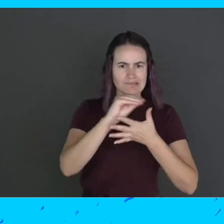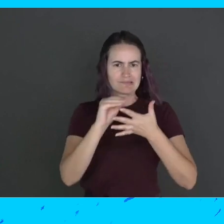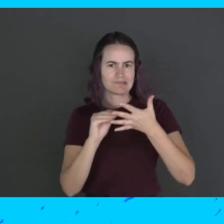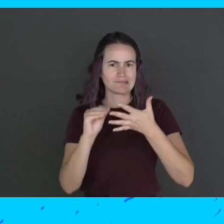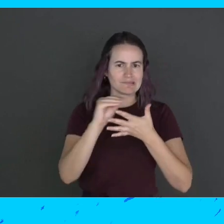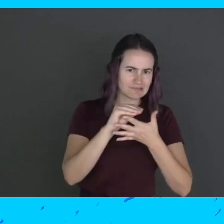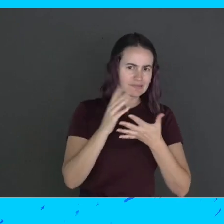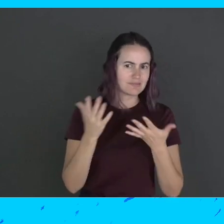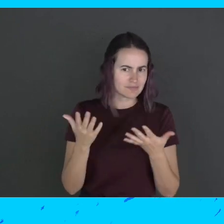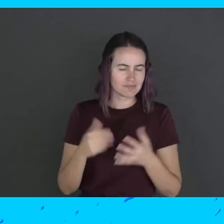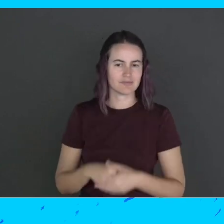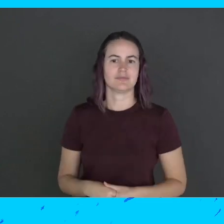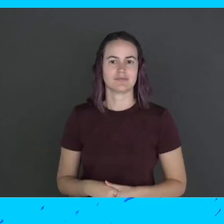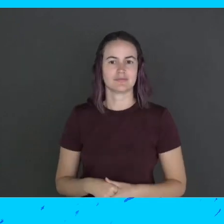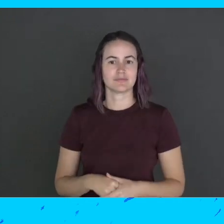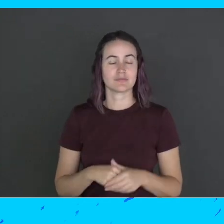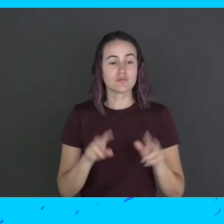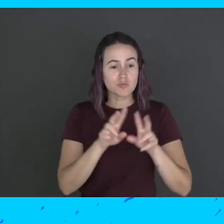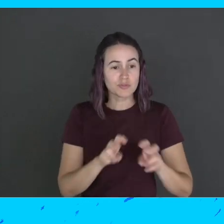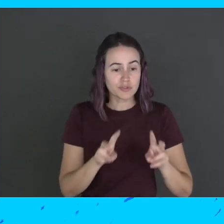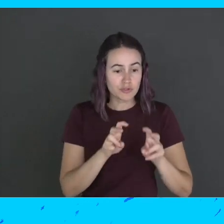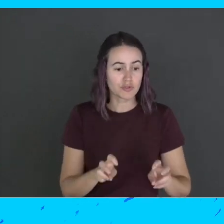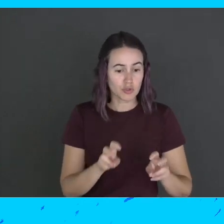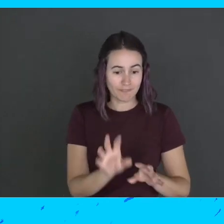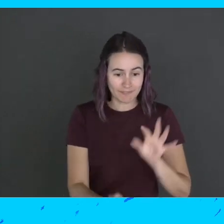interprété les résultats